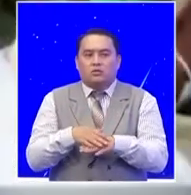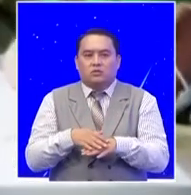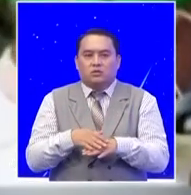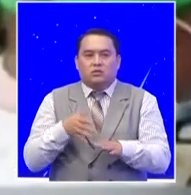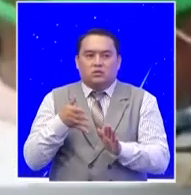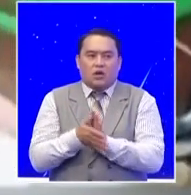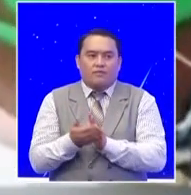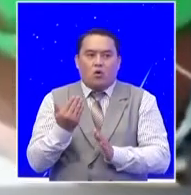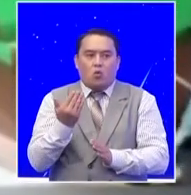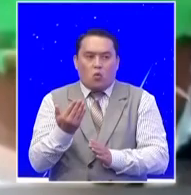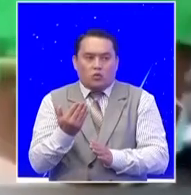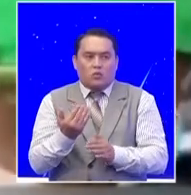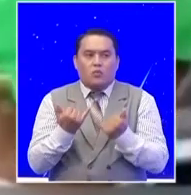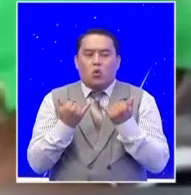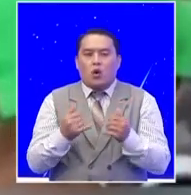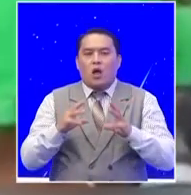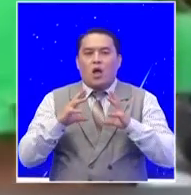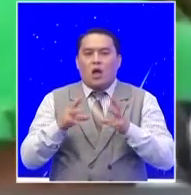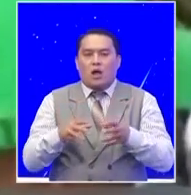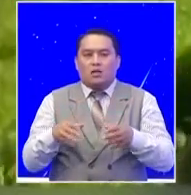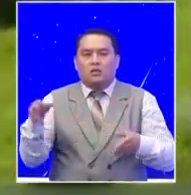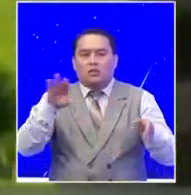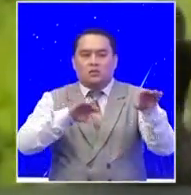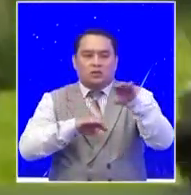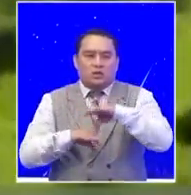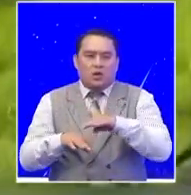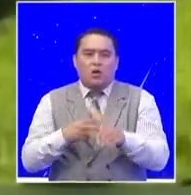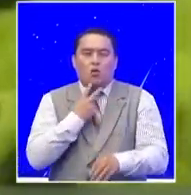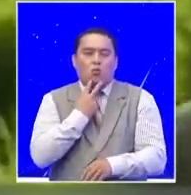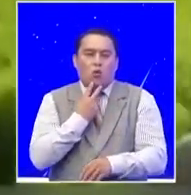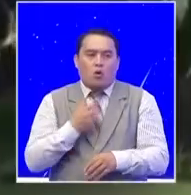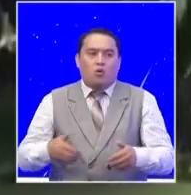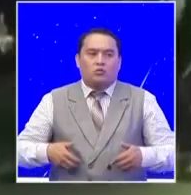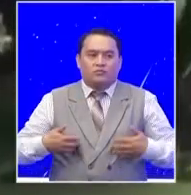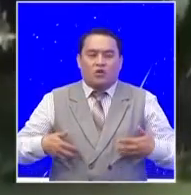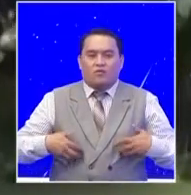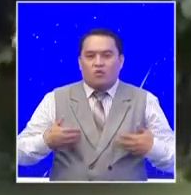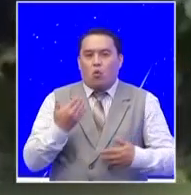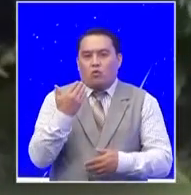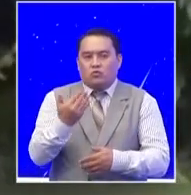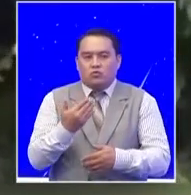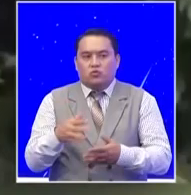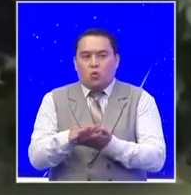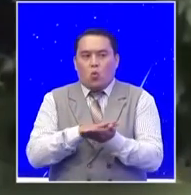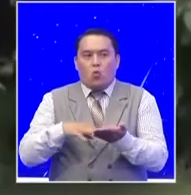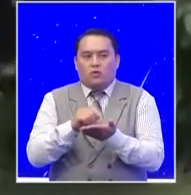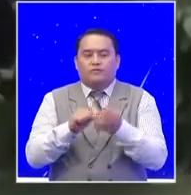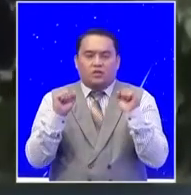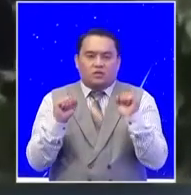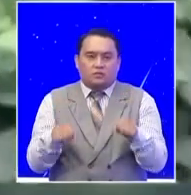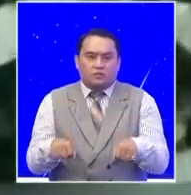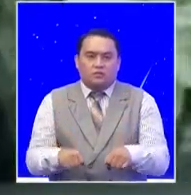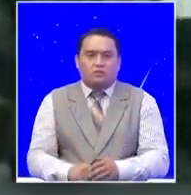айырылуы себеп. Айта кетейік, бүгінде әлемдегі тау горилларының жартысы осы Вирунгада мекендейді. Олар жойылып кетудің алдында